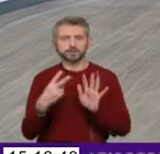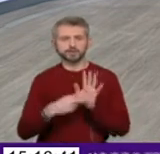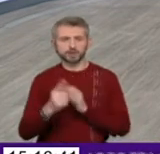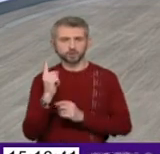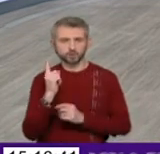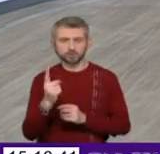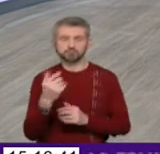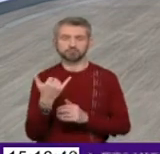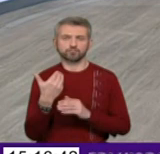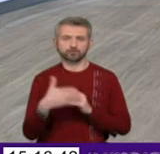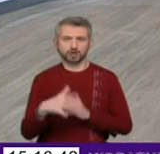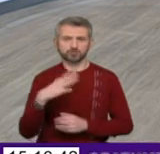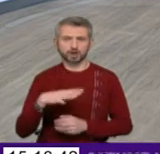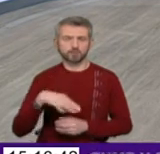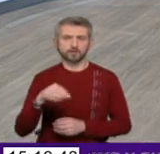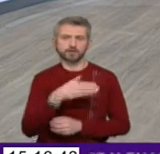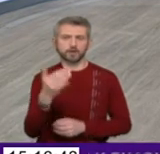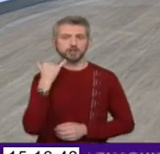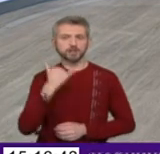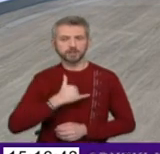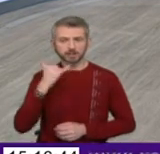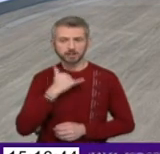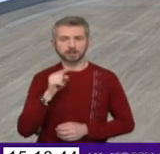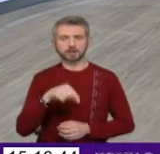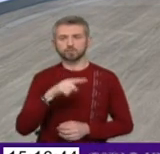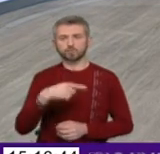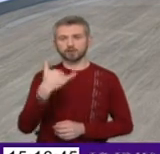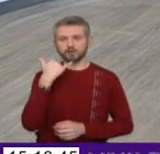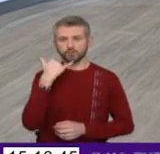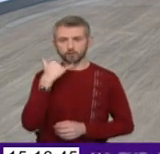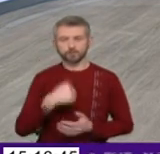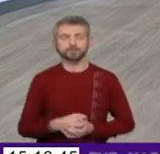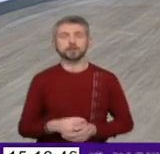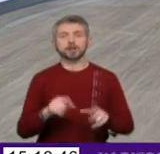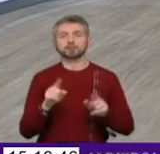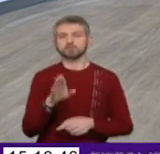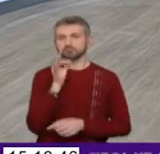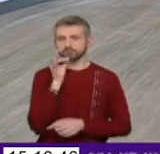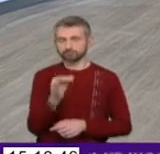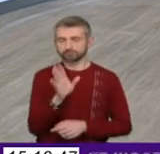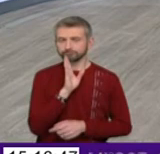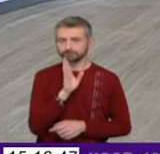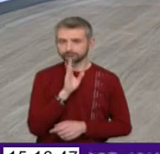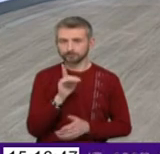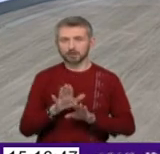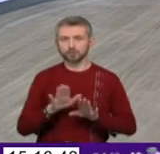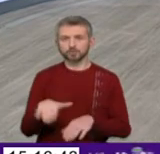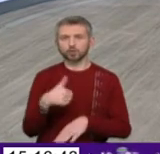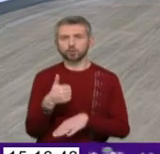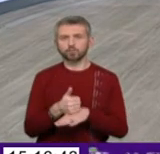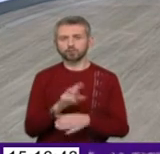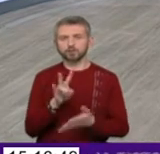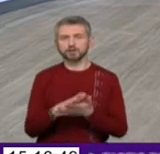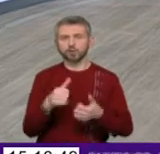223-0981, вже чекаємо на всі ваші дзвінки за цим номером телефону. Нагадаю також, що пані Наталія Маслова є заступницею голови постійної